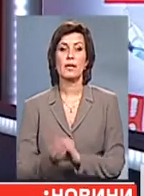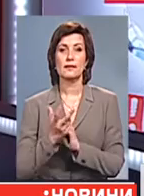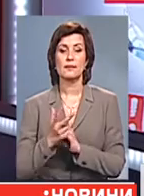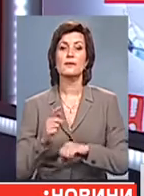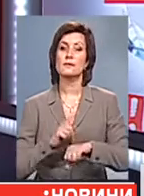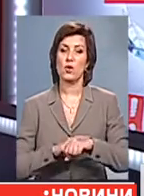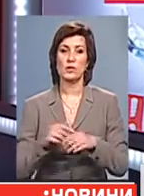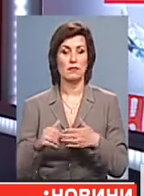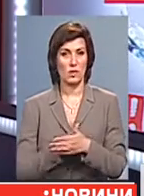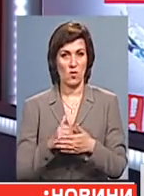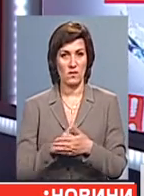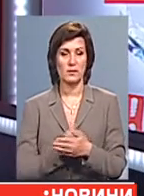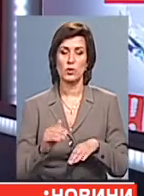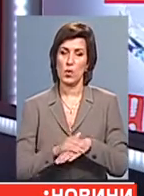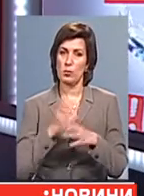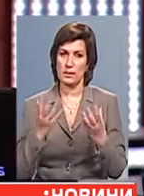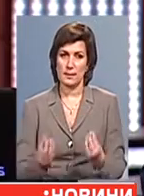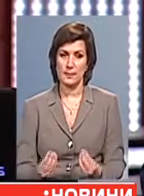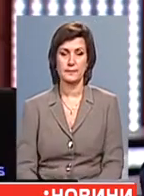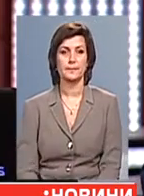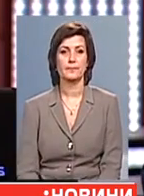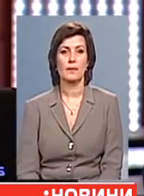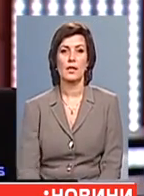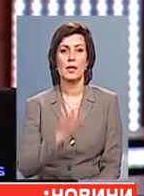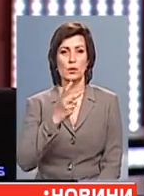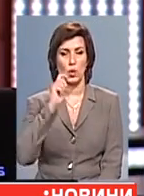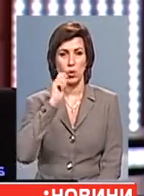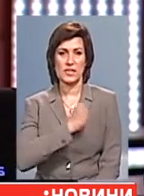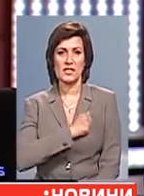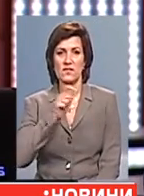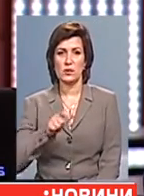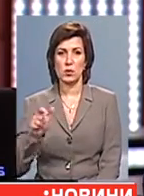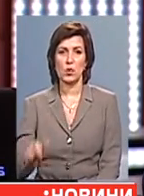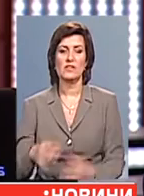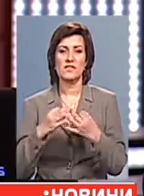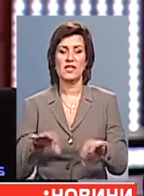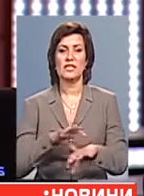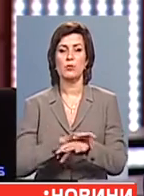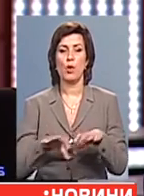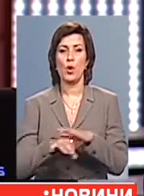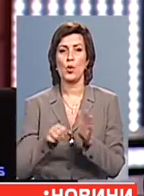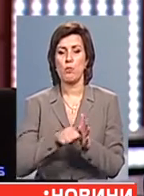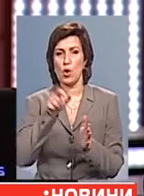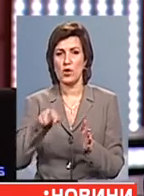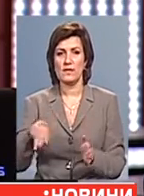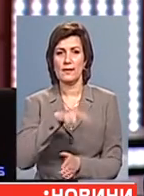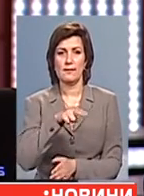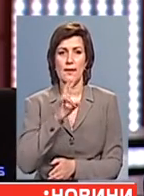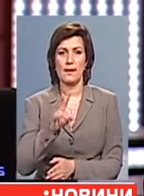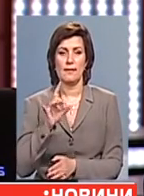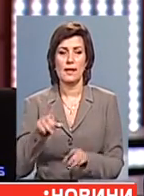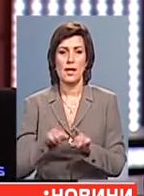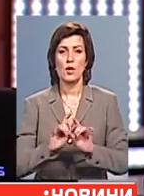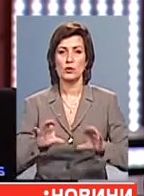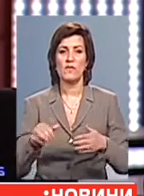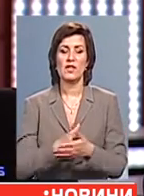13 година. Новини на першому. Добрий день. Трьох українських військових звільнили з полону бойовиків так званої ДНР. Як розповів новинам на